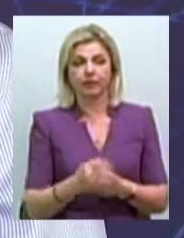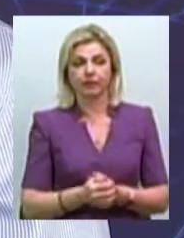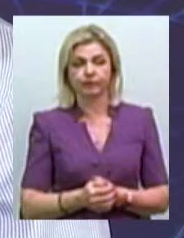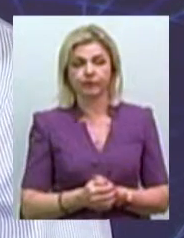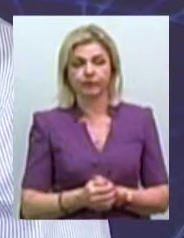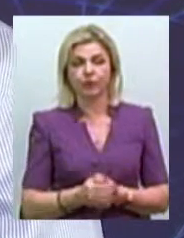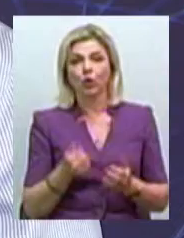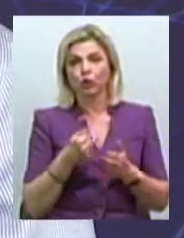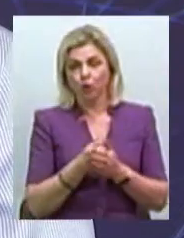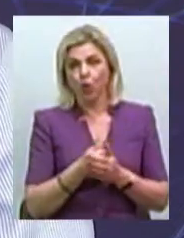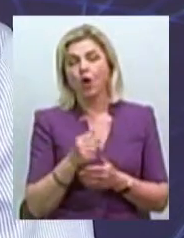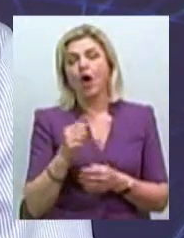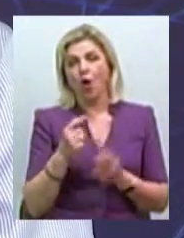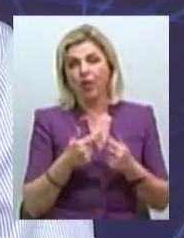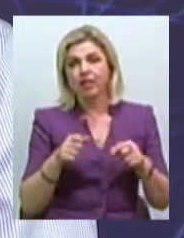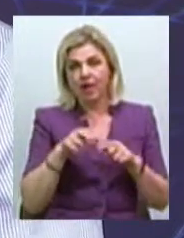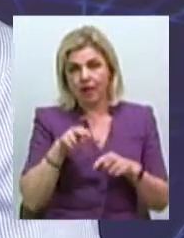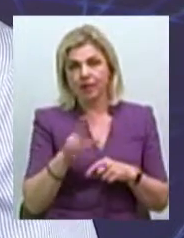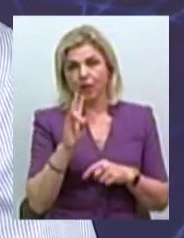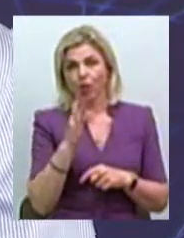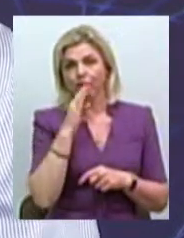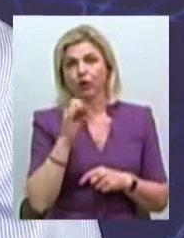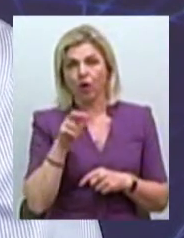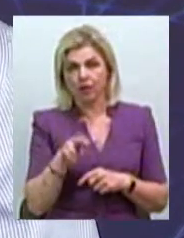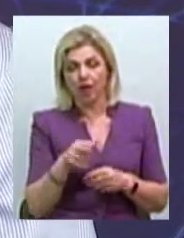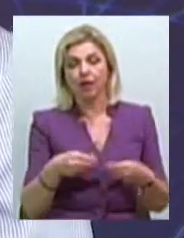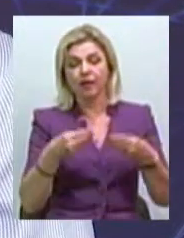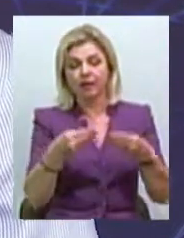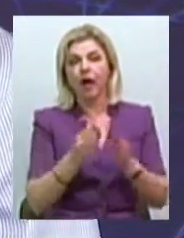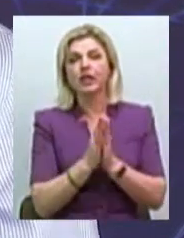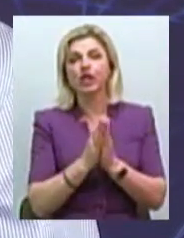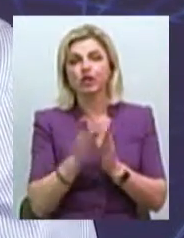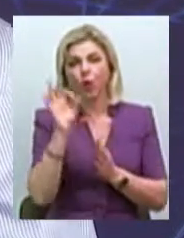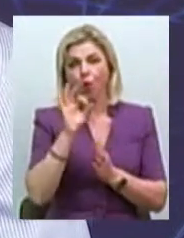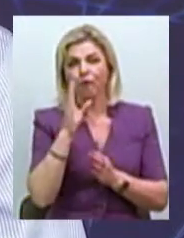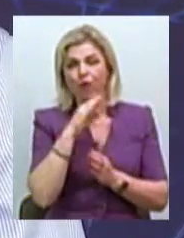Треба прийти до абонентського відділу «Миколаївводоканал», віддати свою абонентську книжку або